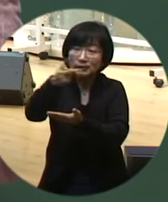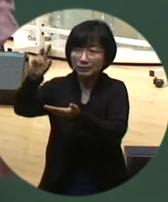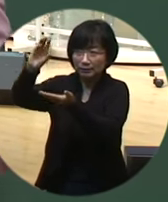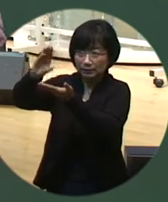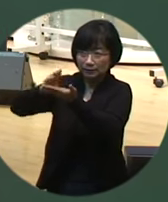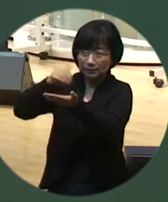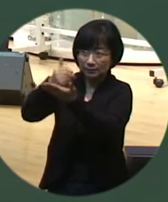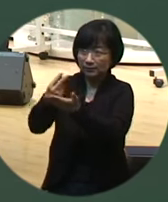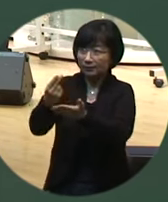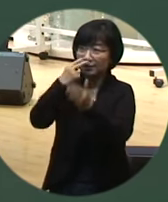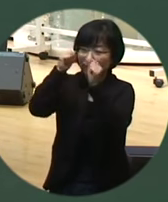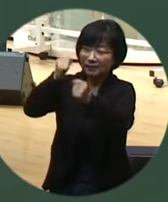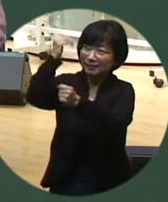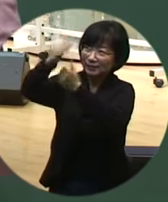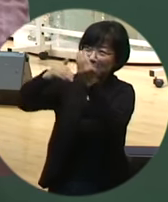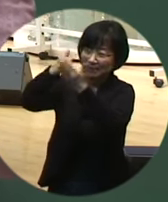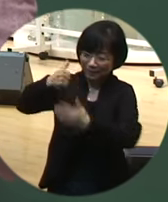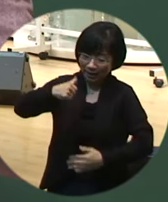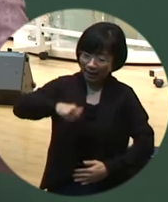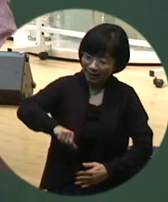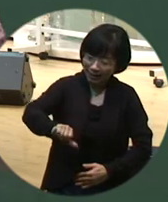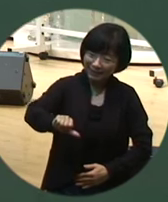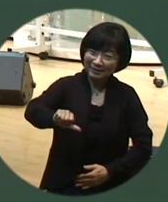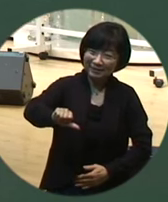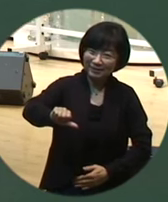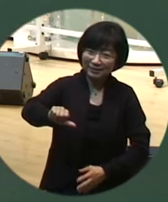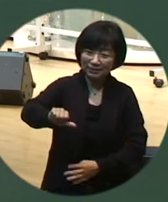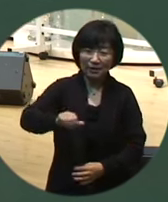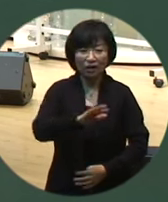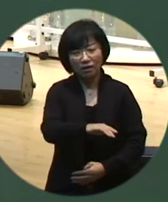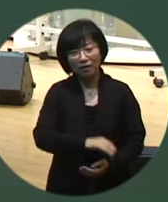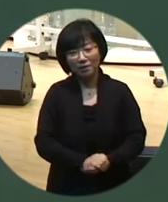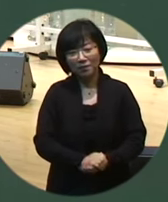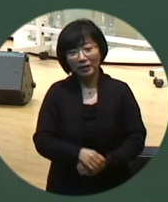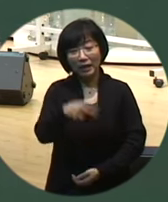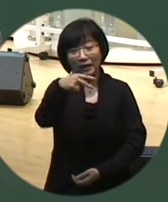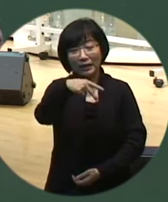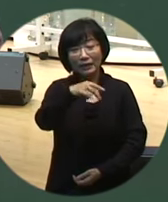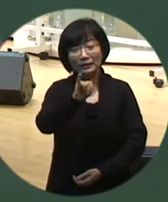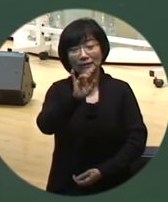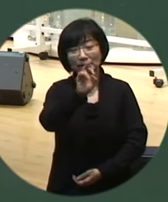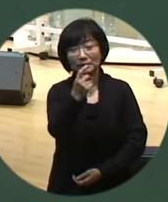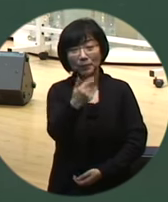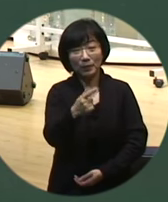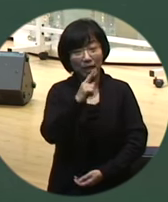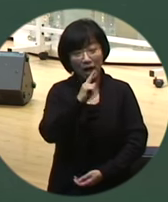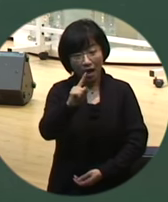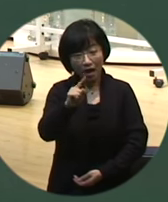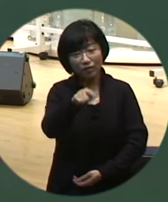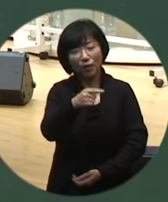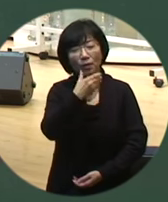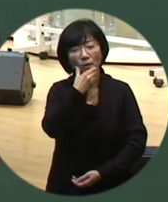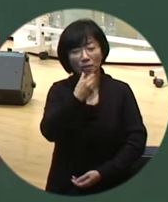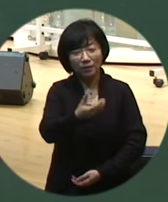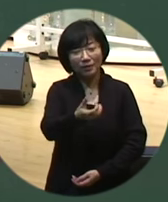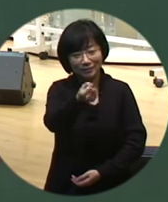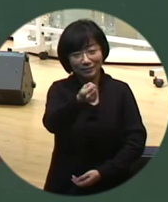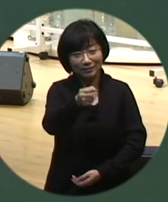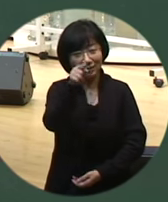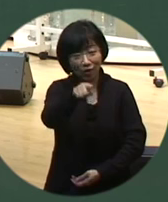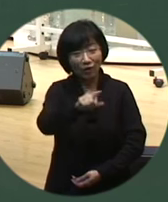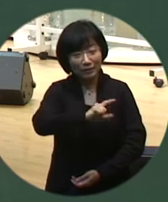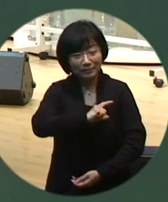하나님의 아들이십니다. Jesus, you are the Christ, the Son of the Living God. 바요나 시몬아, 네가 복이 있다. Blessed are you, Simon, son of Jonah, for you. Blessed are you. 너는